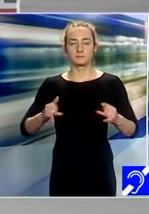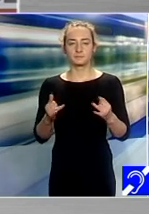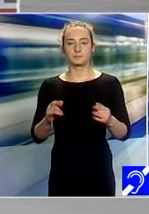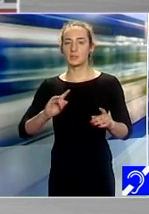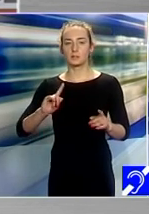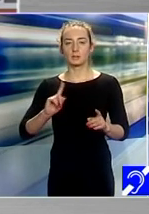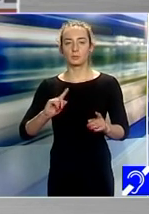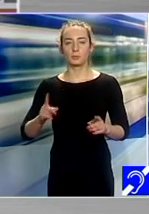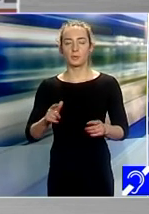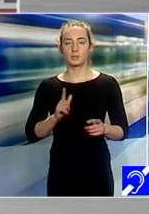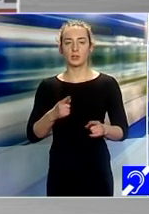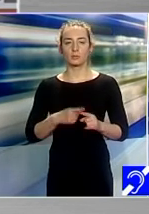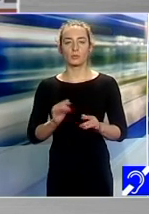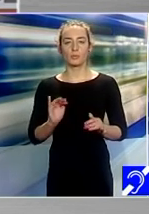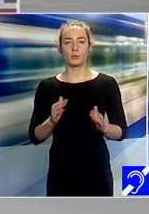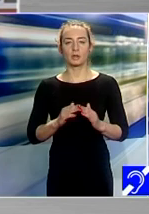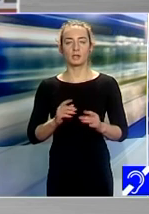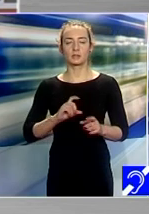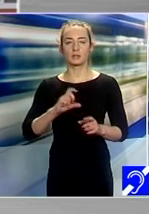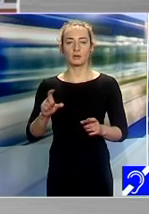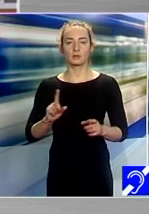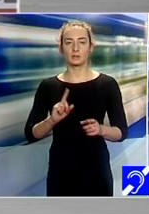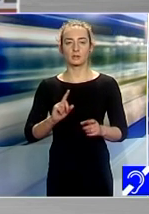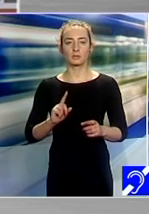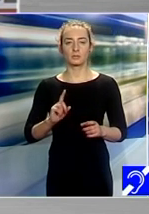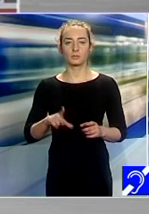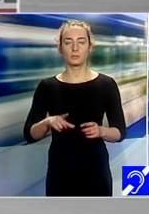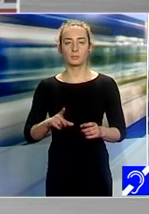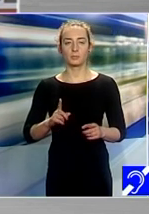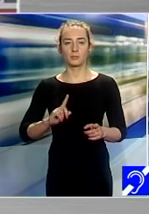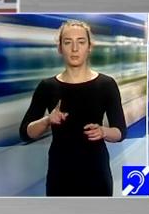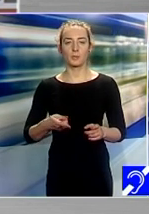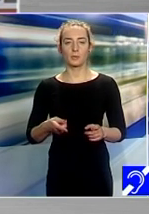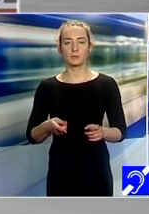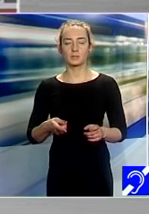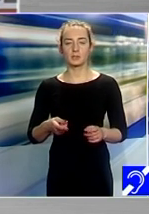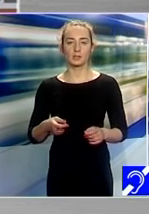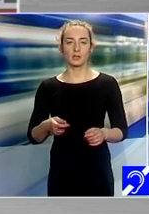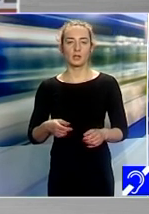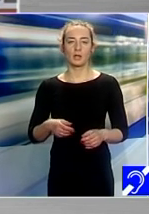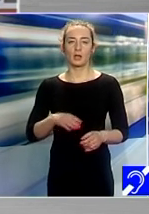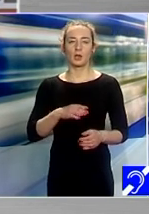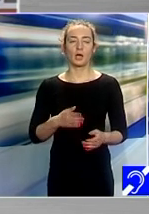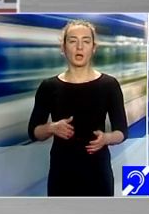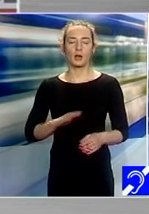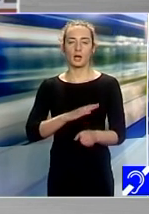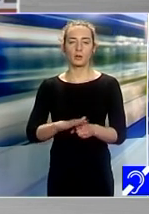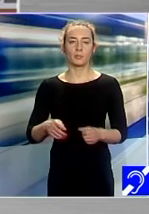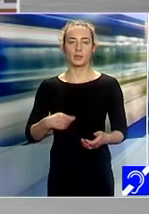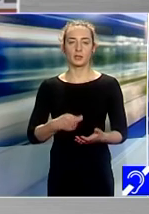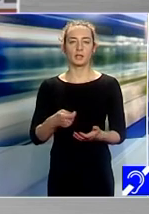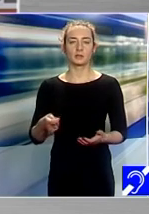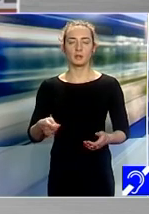să nu poți să stai cu copilul acasă din cauza că nu indemnizația pe care o primești nu-ți acoperă cheltuielile, știu eu,